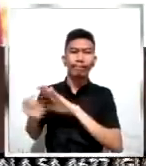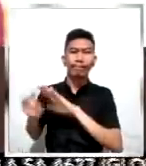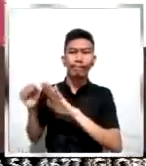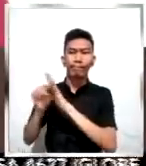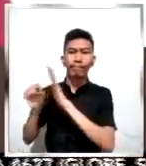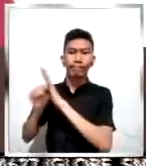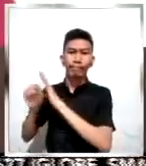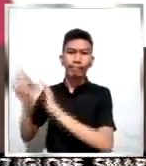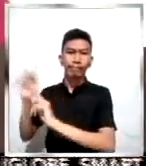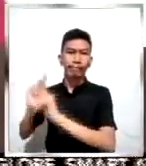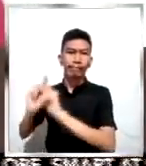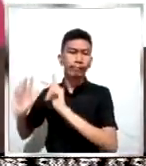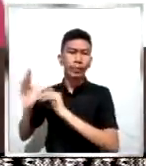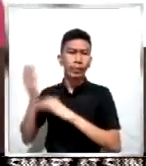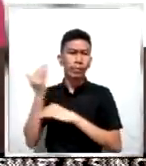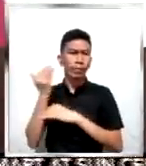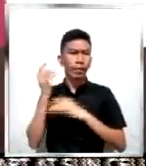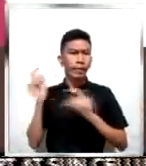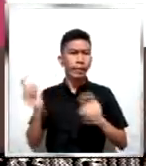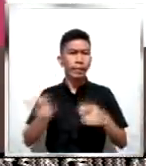isa-celebrate ang